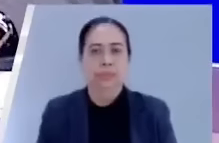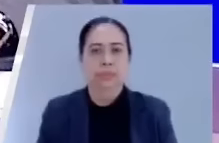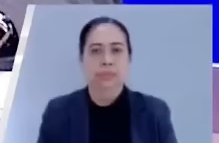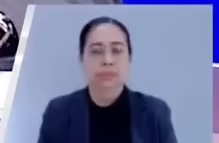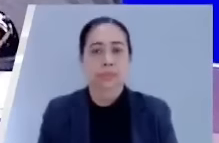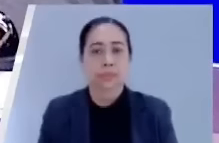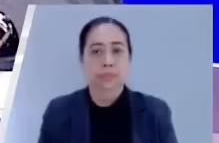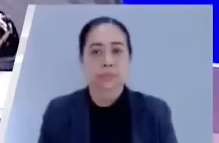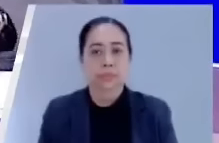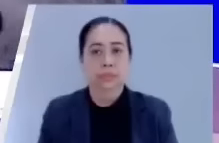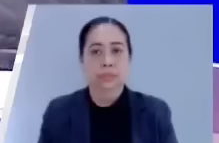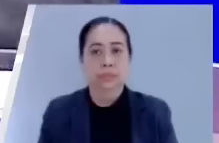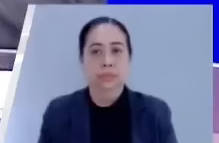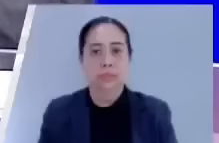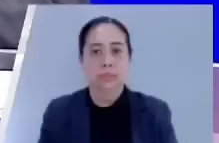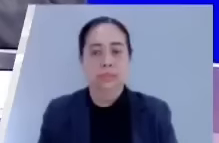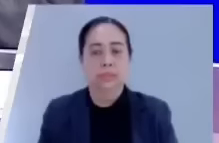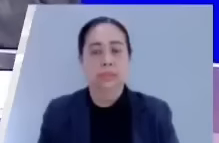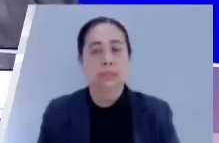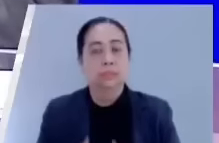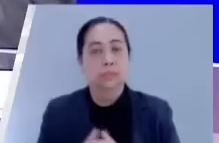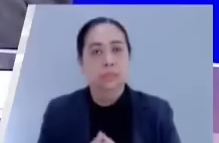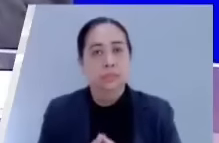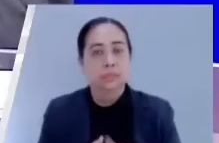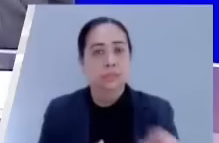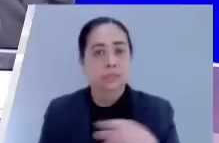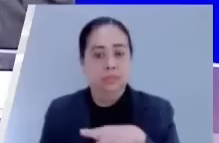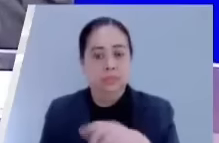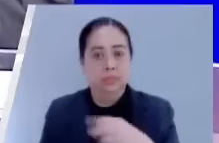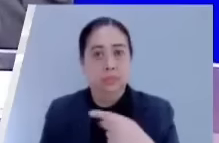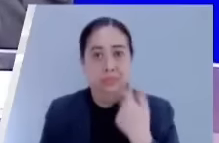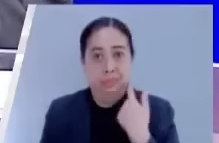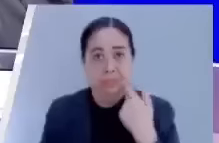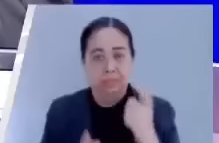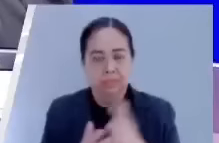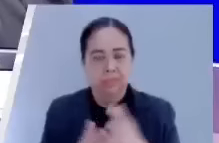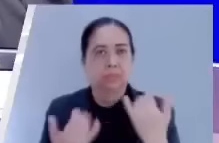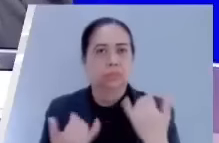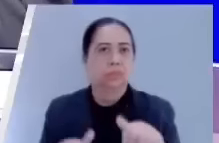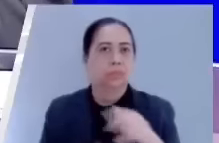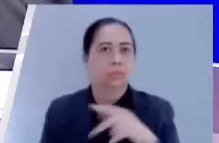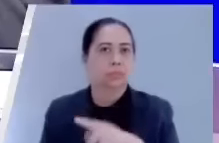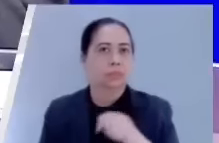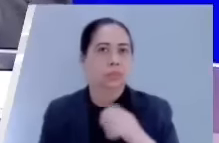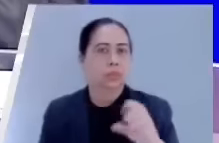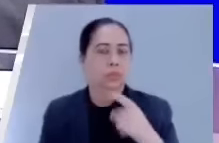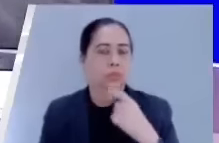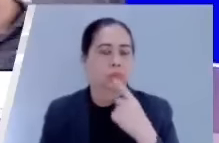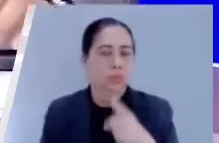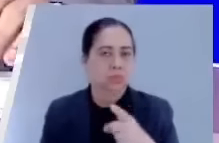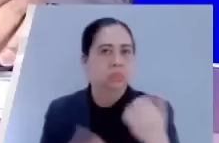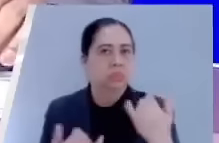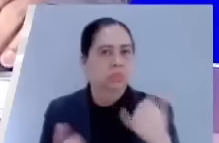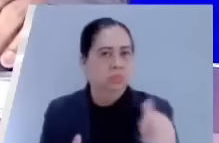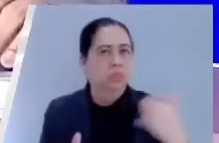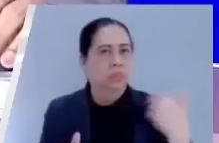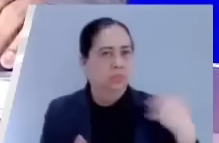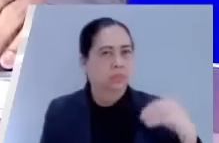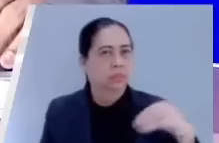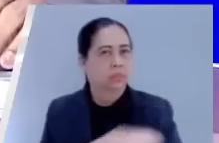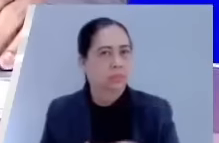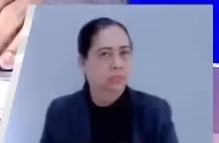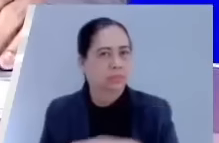Kahit hanggang Disyembre na lang ang mga pogo sa bansa, nagbabala ang Presidential Anti-Organized Crime Commission o PAOC na posible pa rin